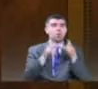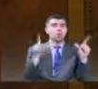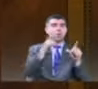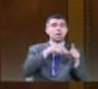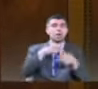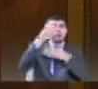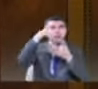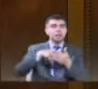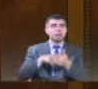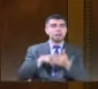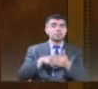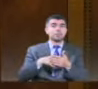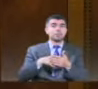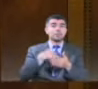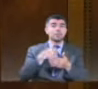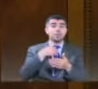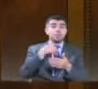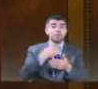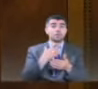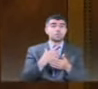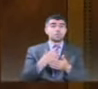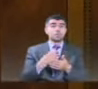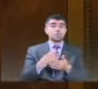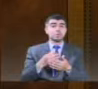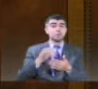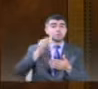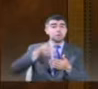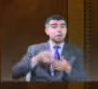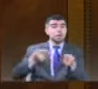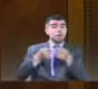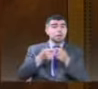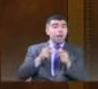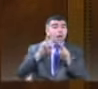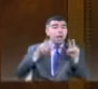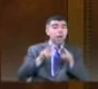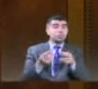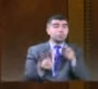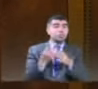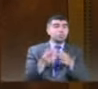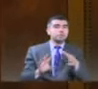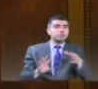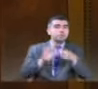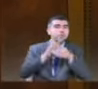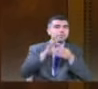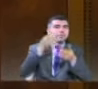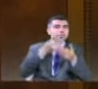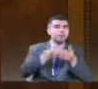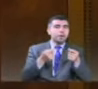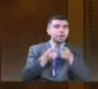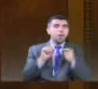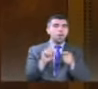الوطنية في أفق جيل جديد من الشراكات التي يتعين أن يكون فيها